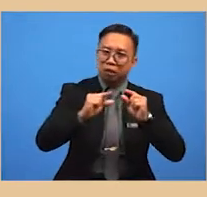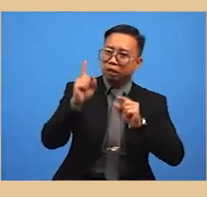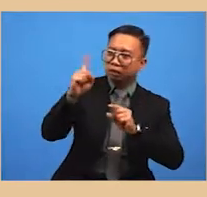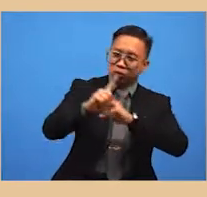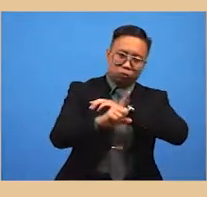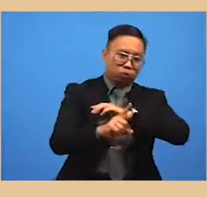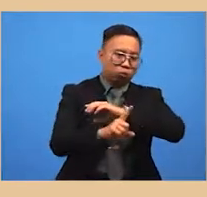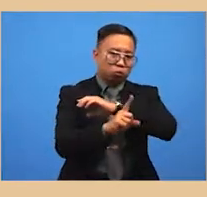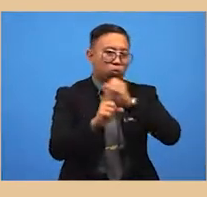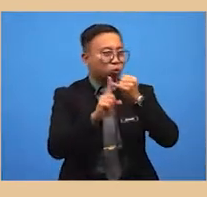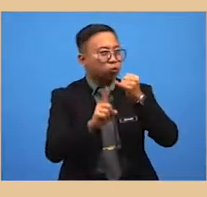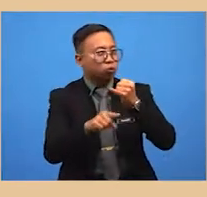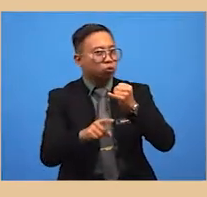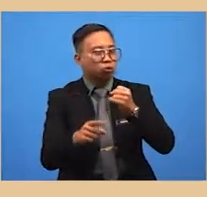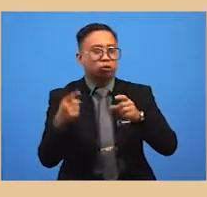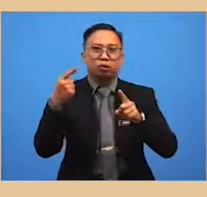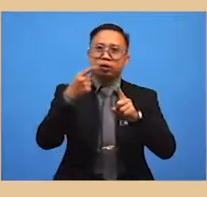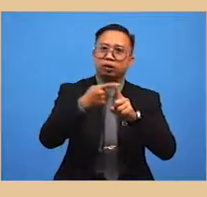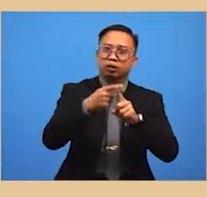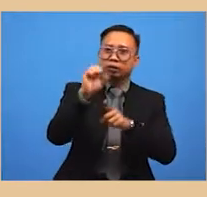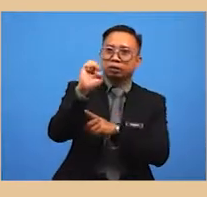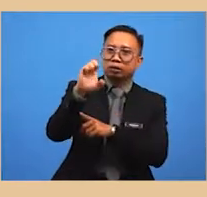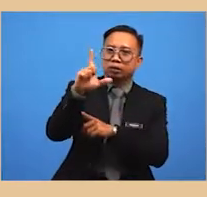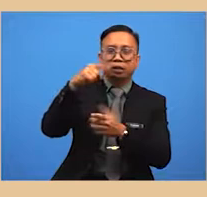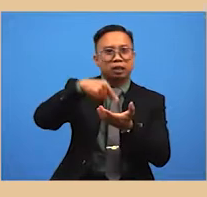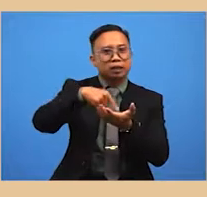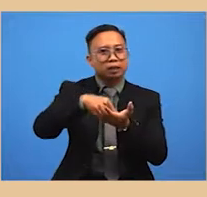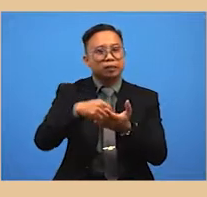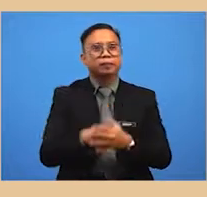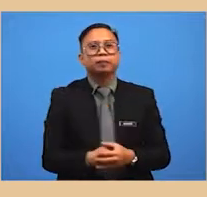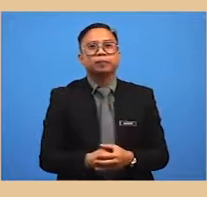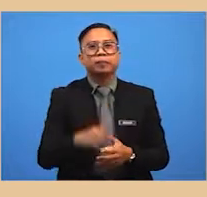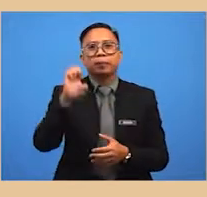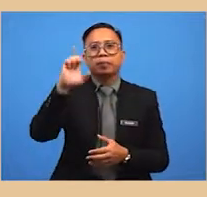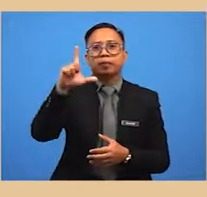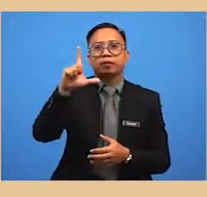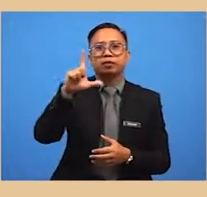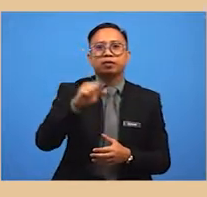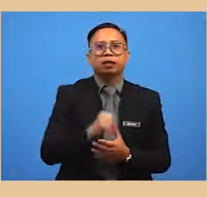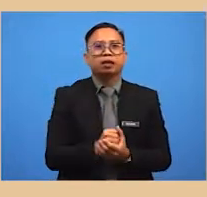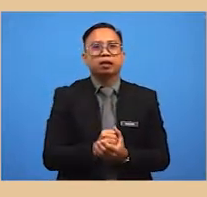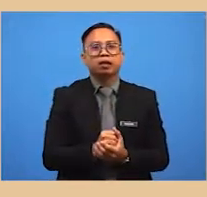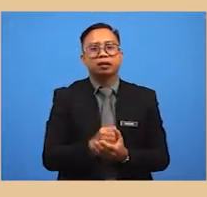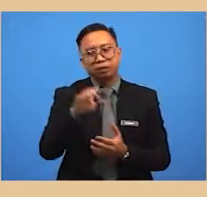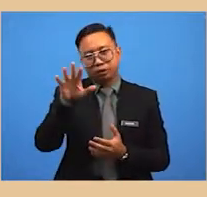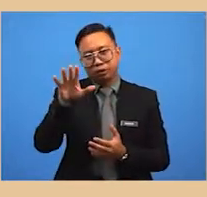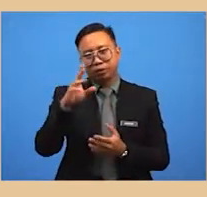pundi embrio. Sel ini dikenali sel antipodal.